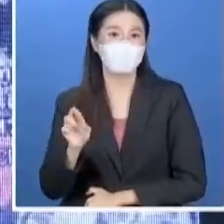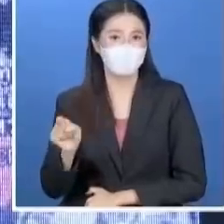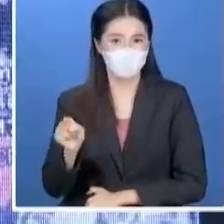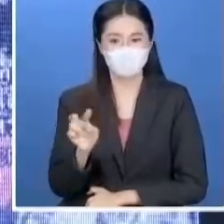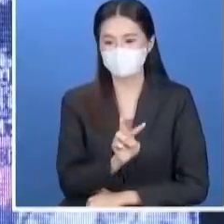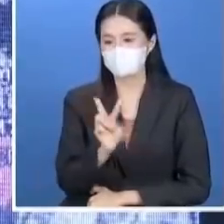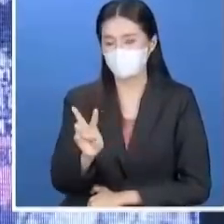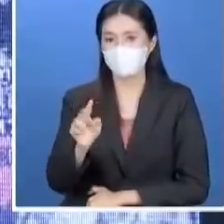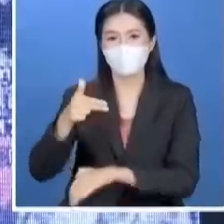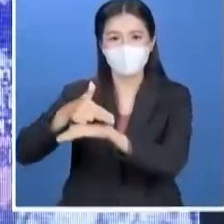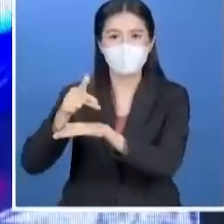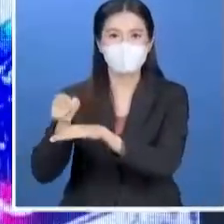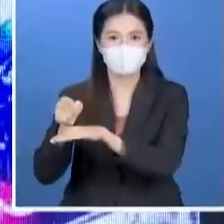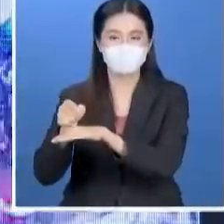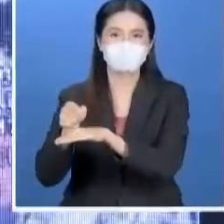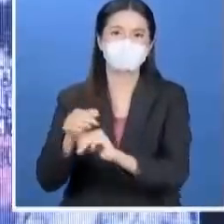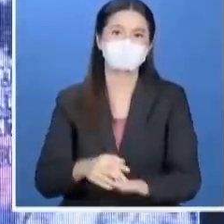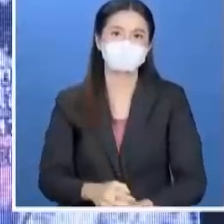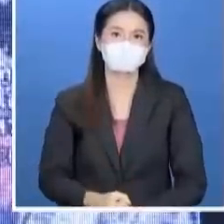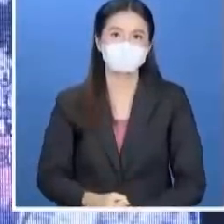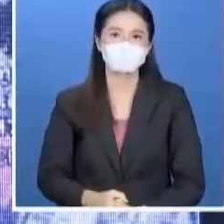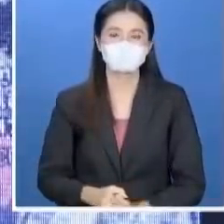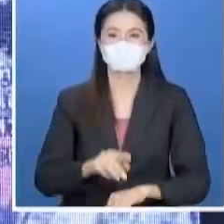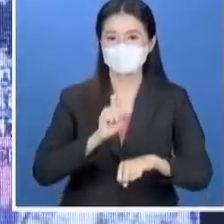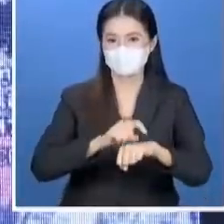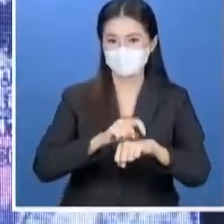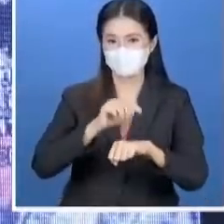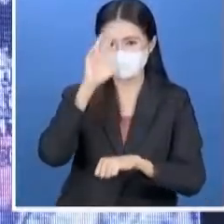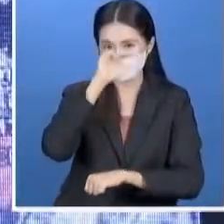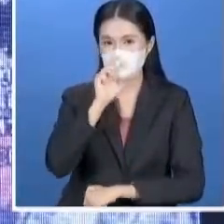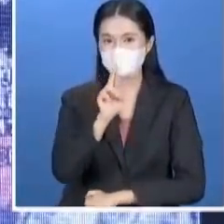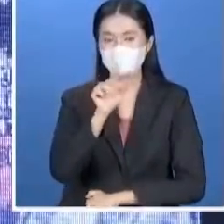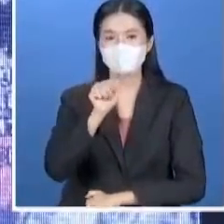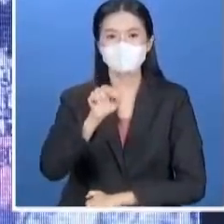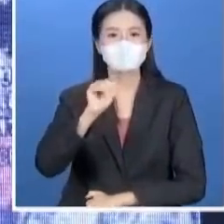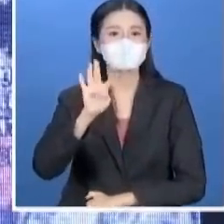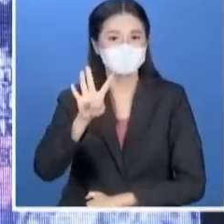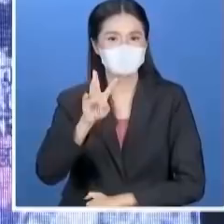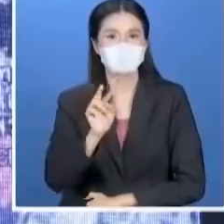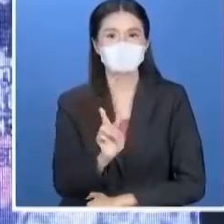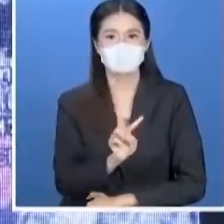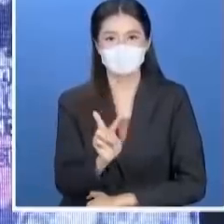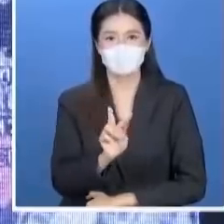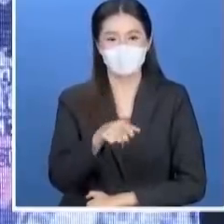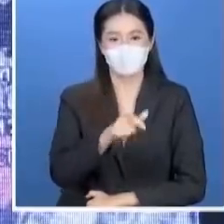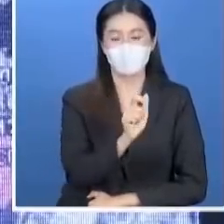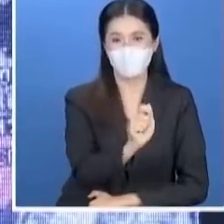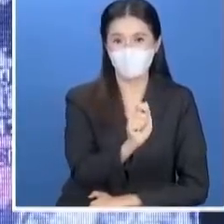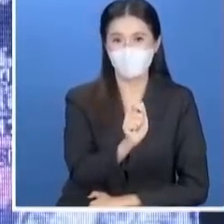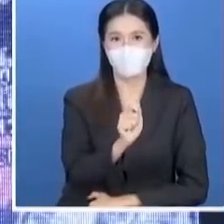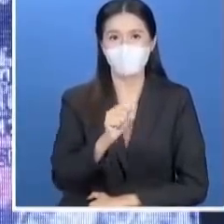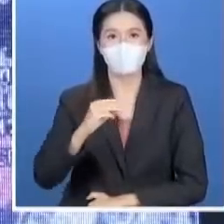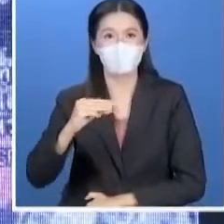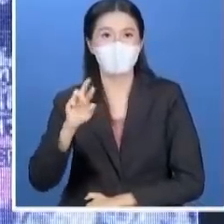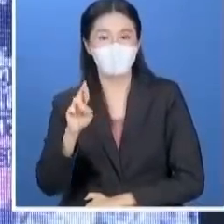ปิดในซอยพิบูลสงครามตัวเดิมจากนั้นเวลาเที่ยงคืน 44 นาทีนายโรเบิร์ตและนายปอได้ติดต่อกัน